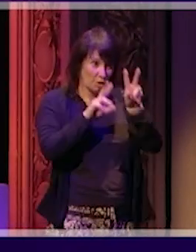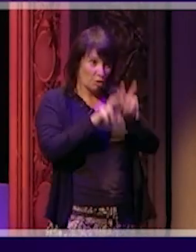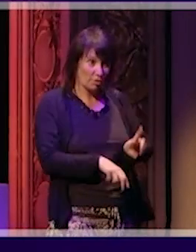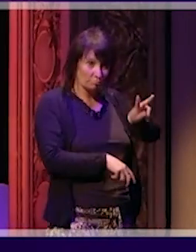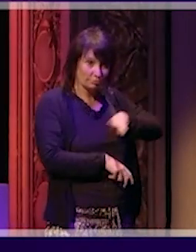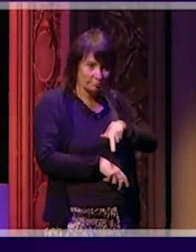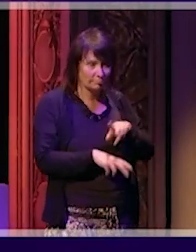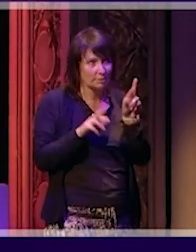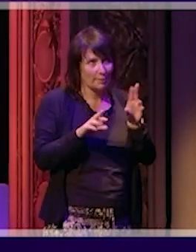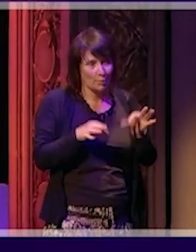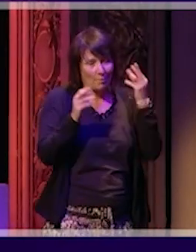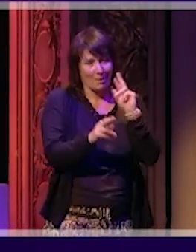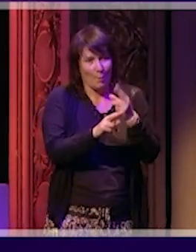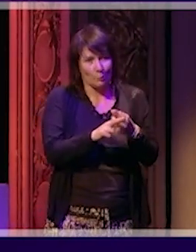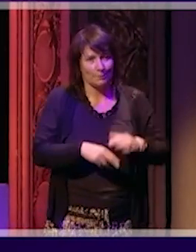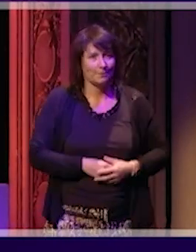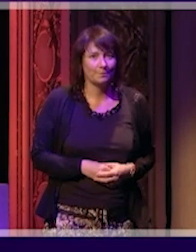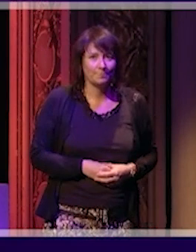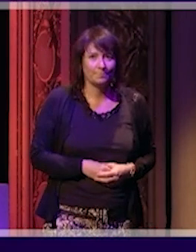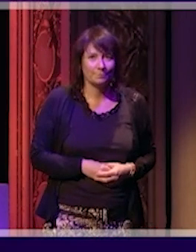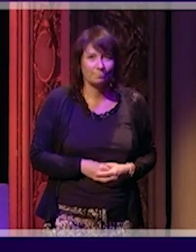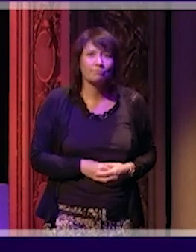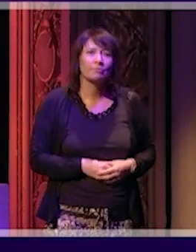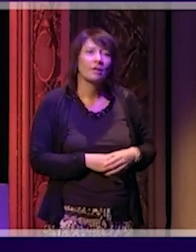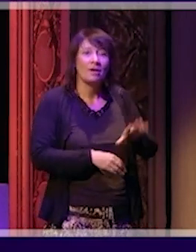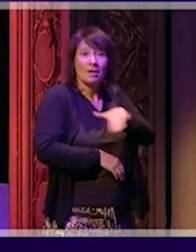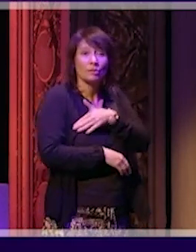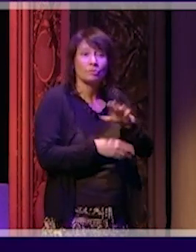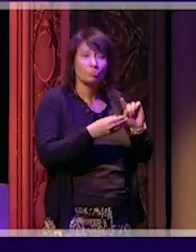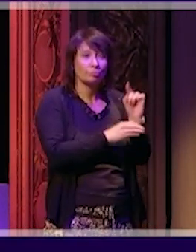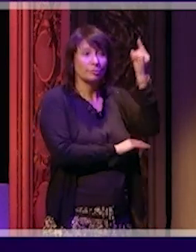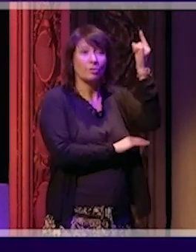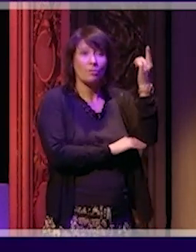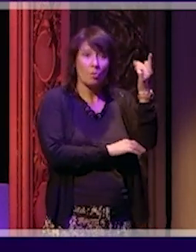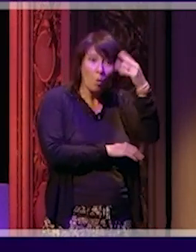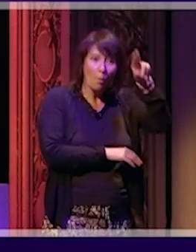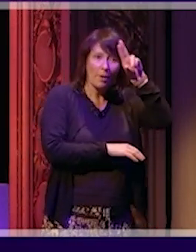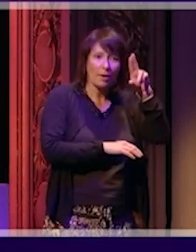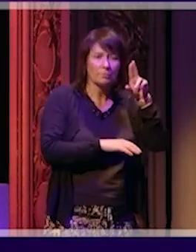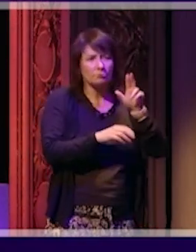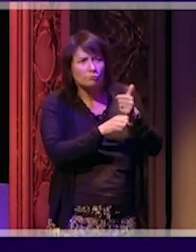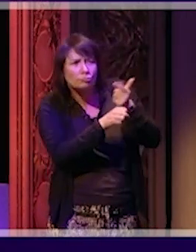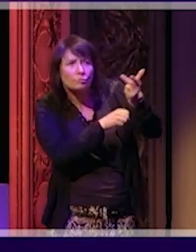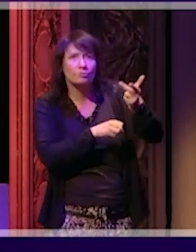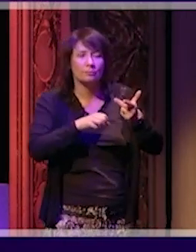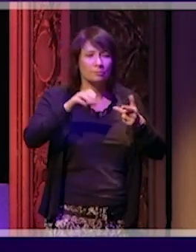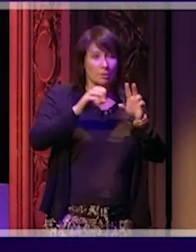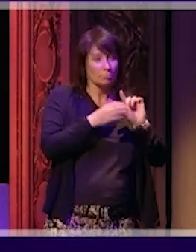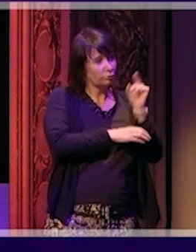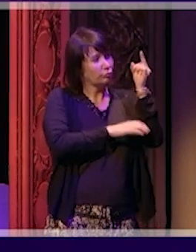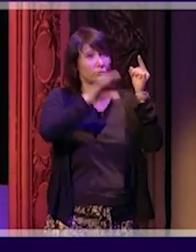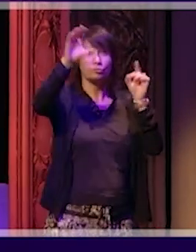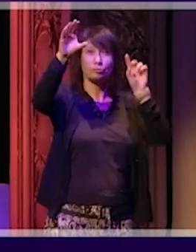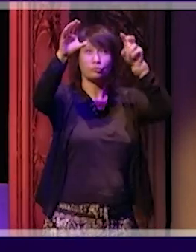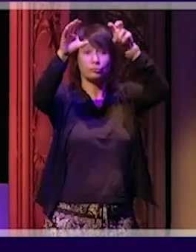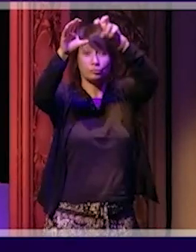contribueront à y répondre en effet l'Agence spatiale européenne va envoyer un nouveau Rover sur Mars dans les prochaines années et grâce à un laboratoire